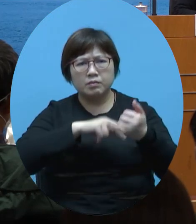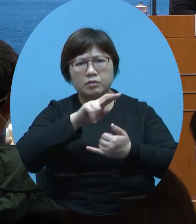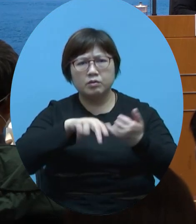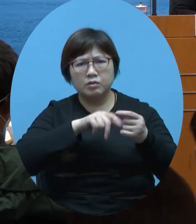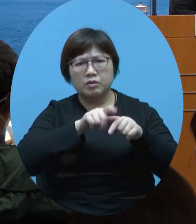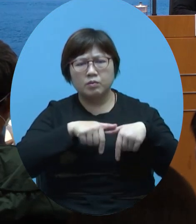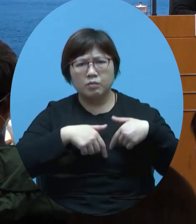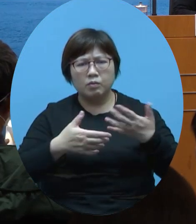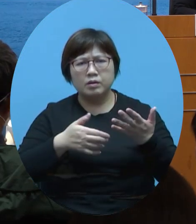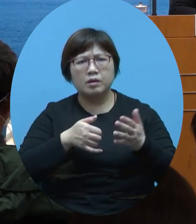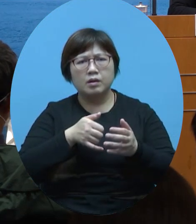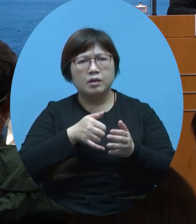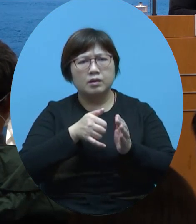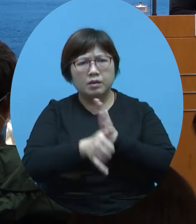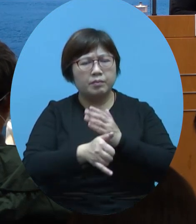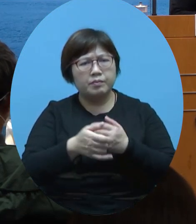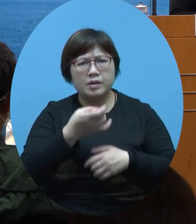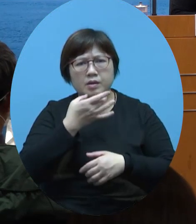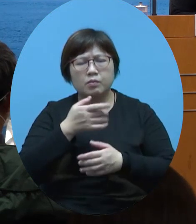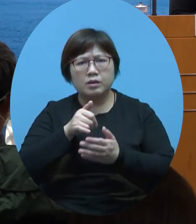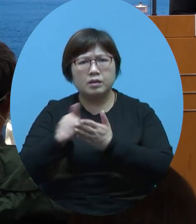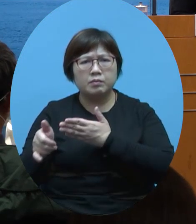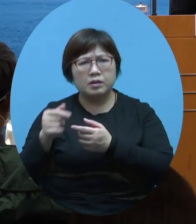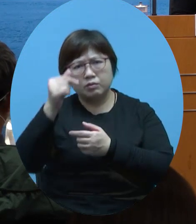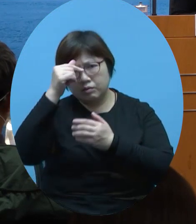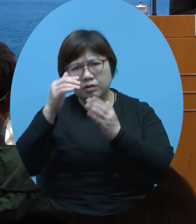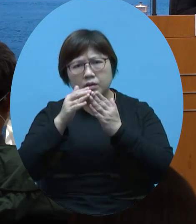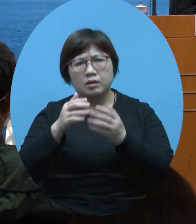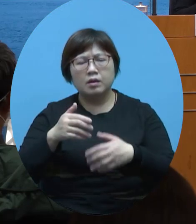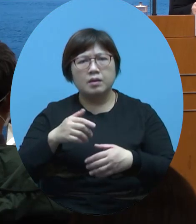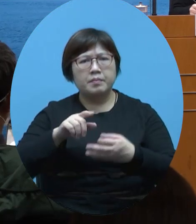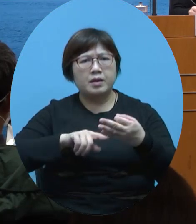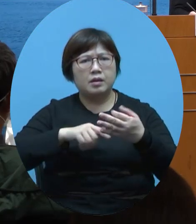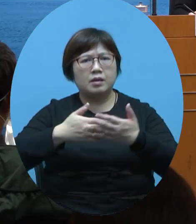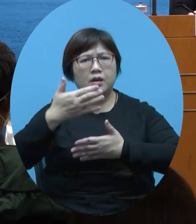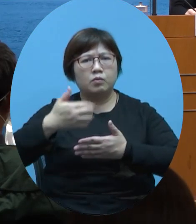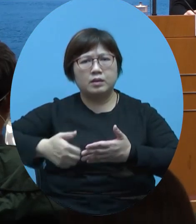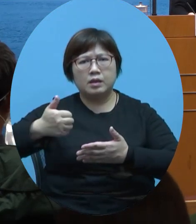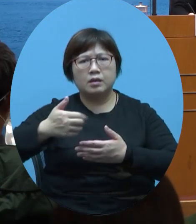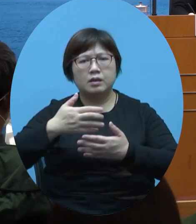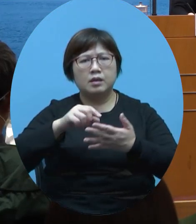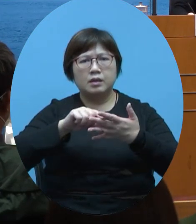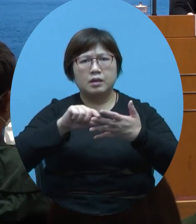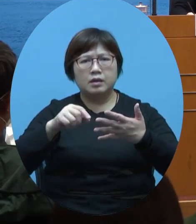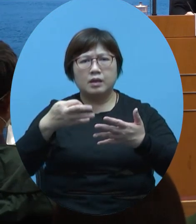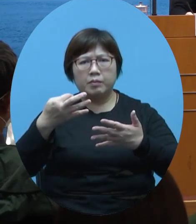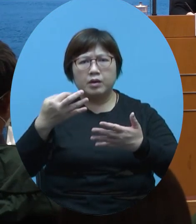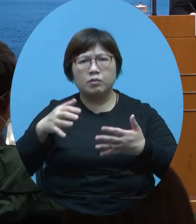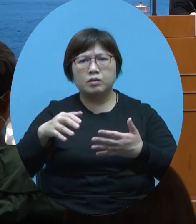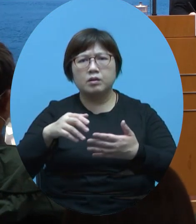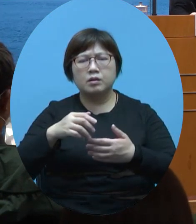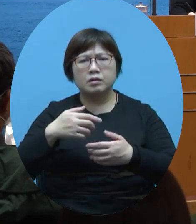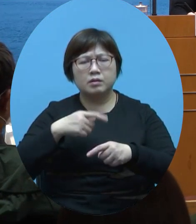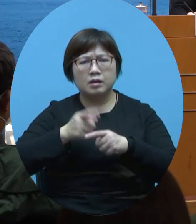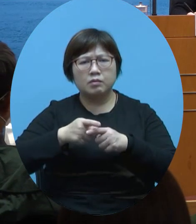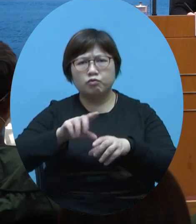入，而或者係醫院咧本身？同埋想問益城樓至今除咗三樓單位之外，其實 total 有幾多個人確